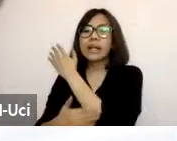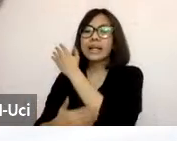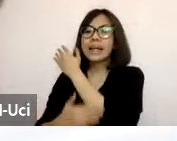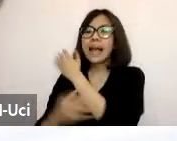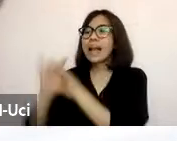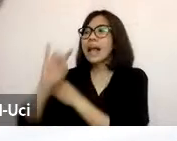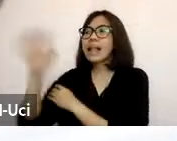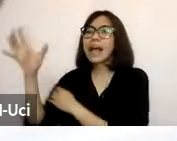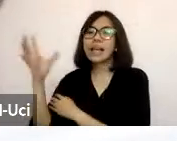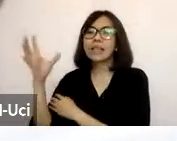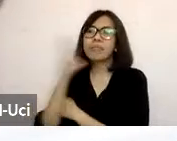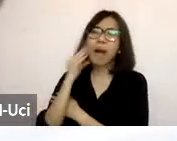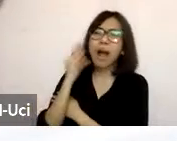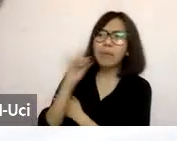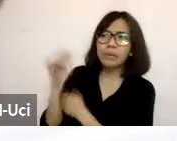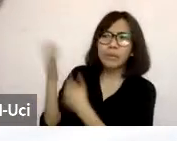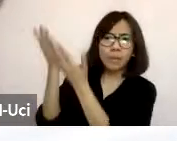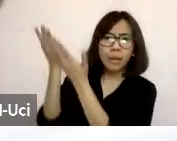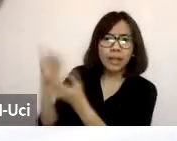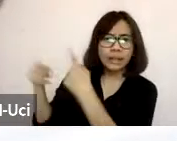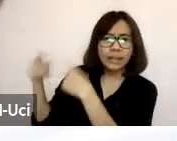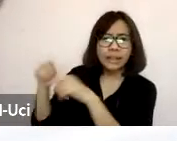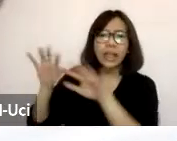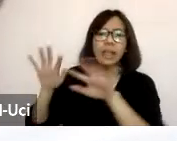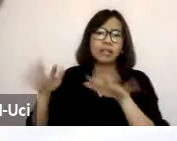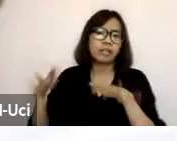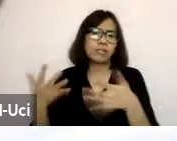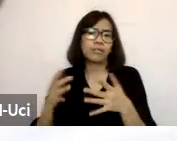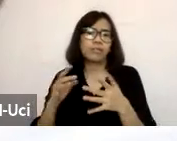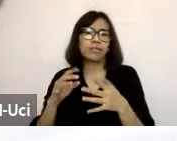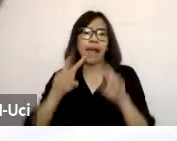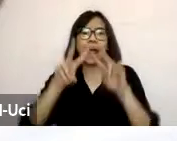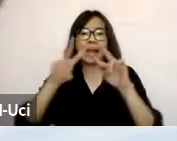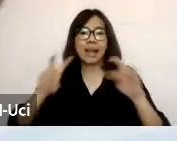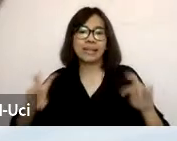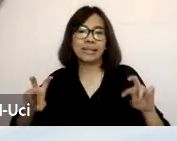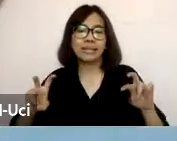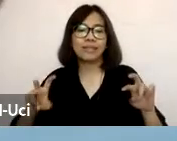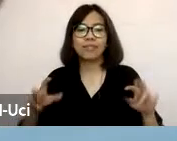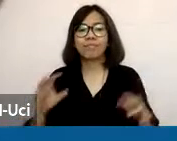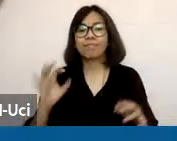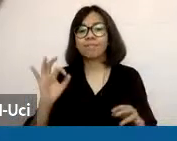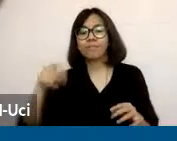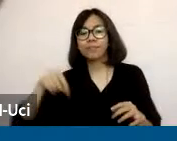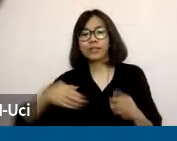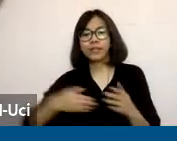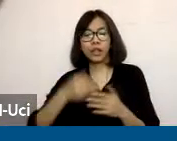analisis bagi pengembangan ojear mulai slide berikutnya